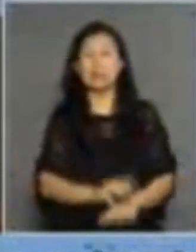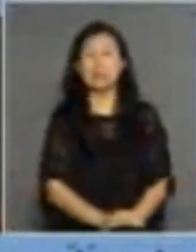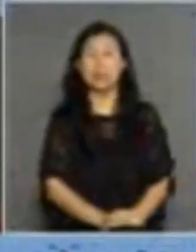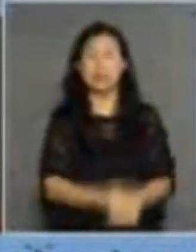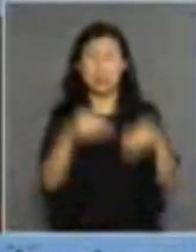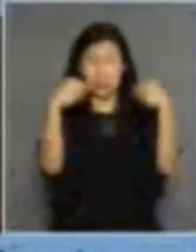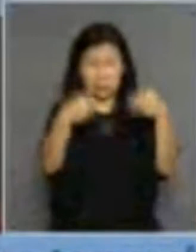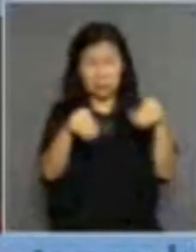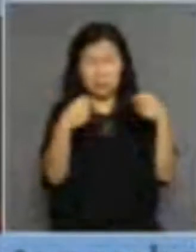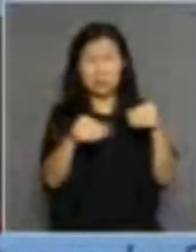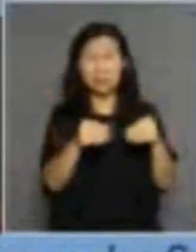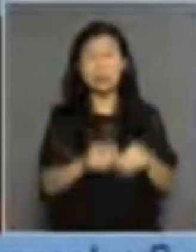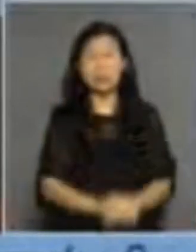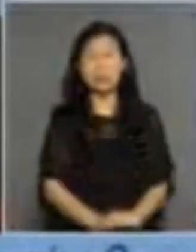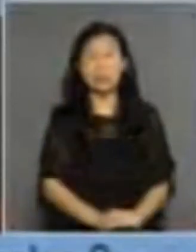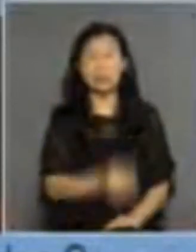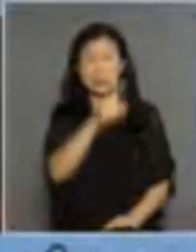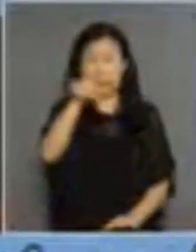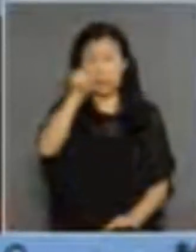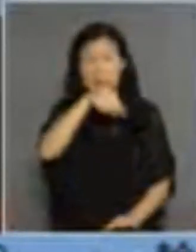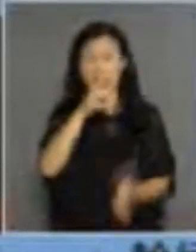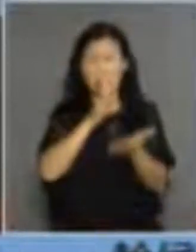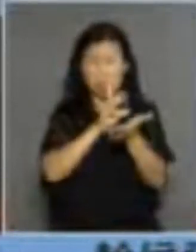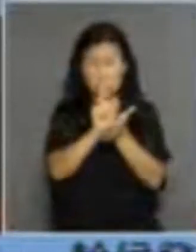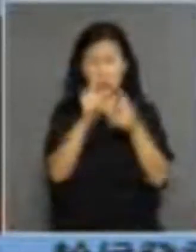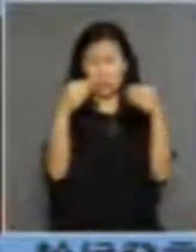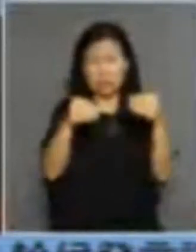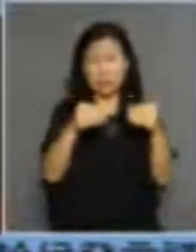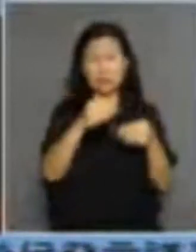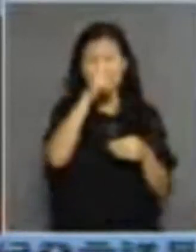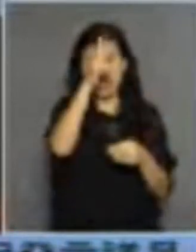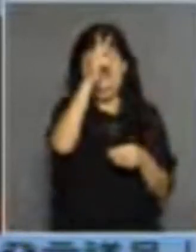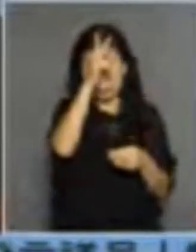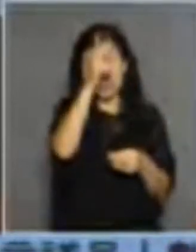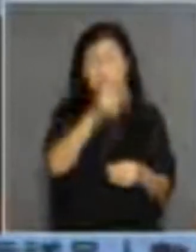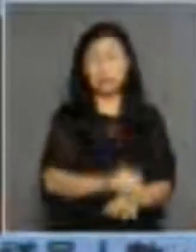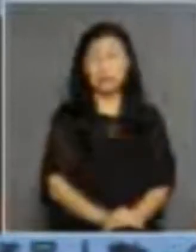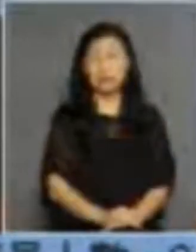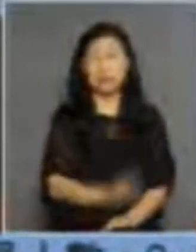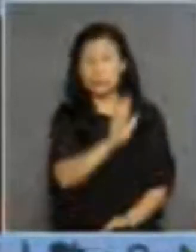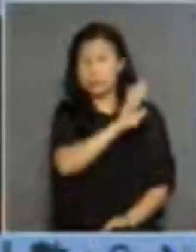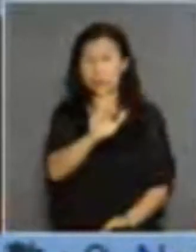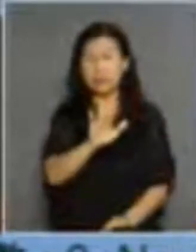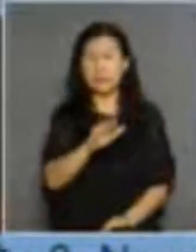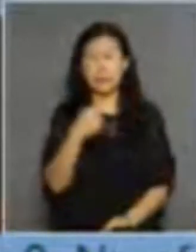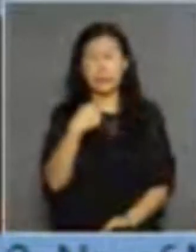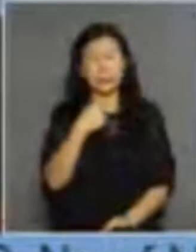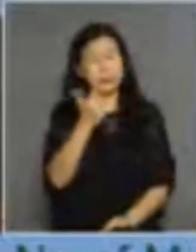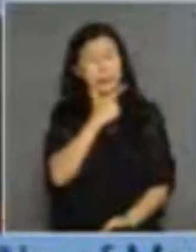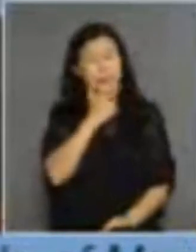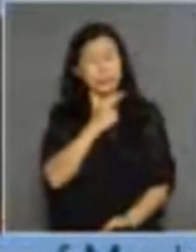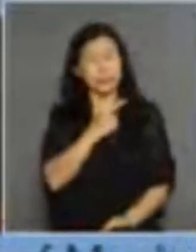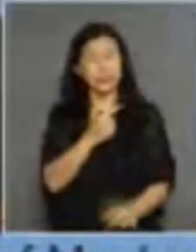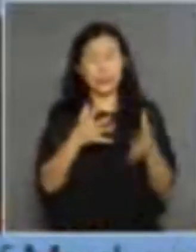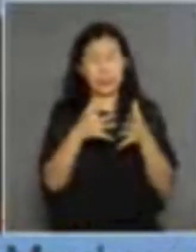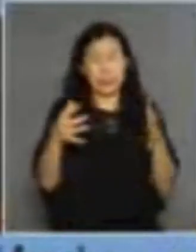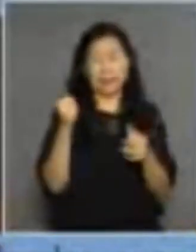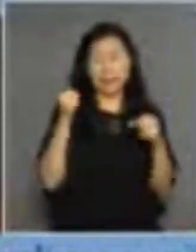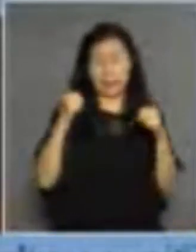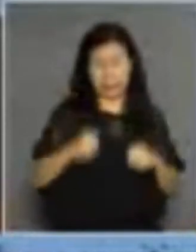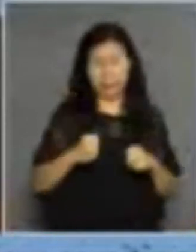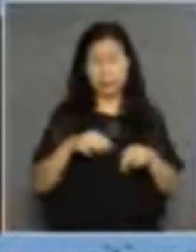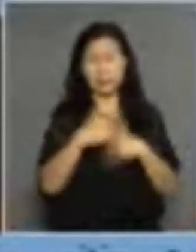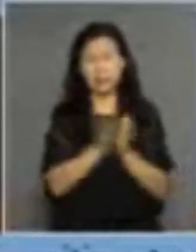育大專嘅教育，因為政府唔肯有更大嘅承擔，唔